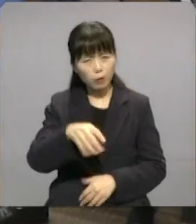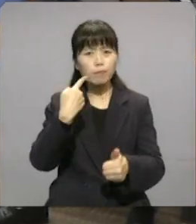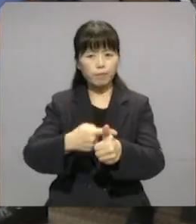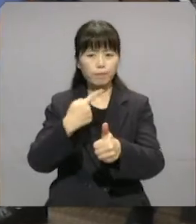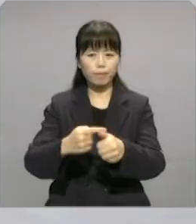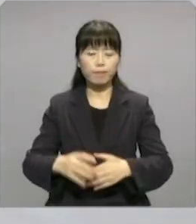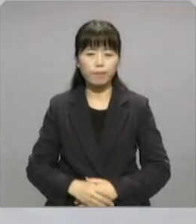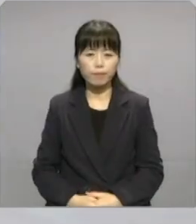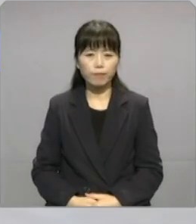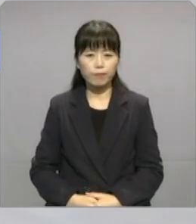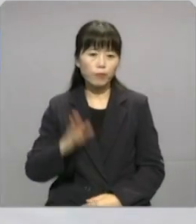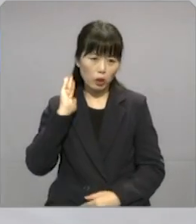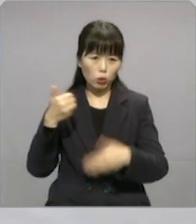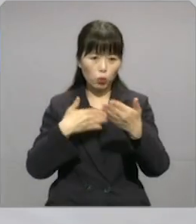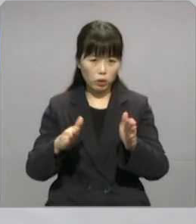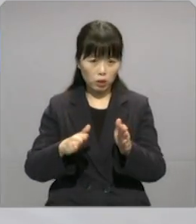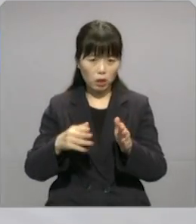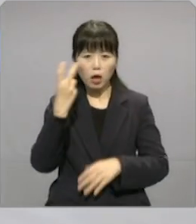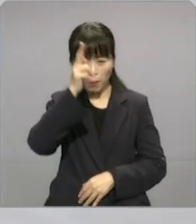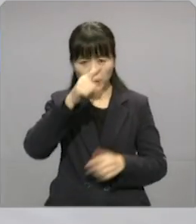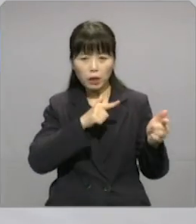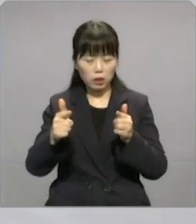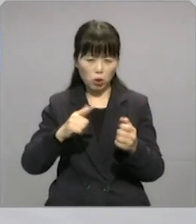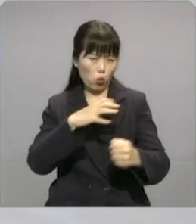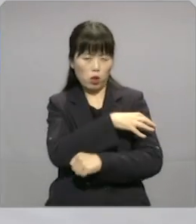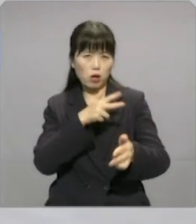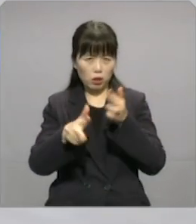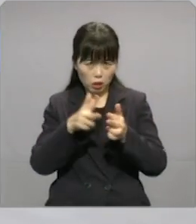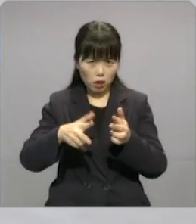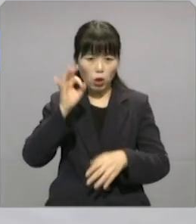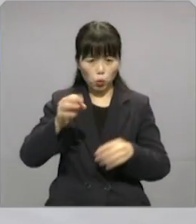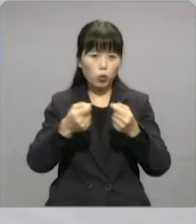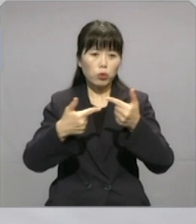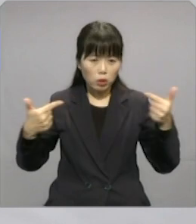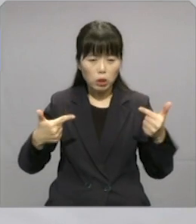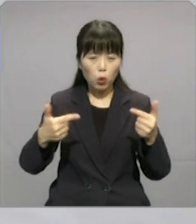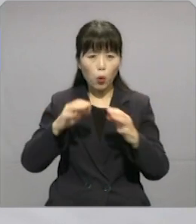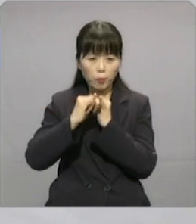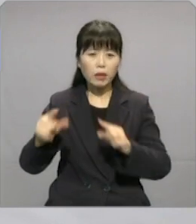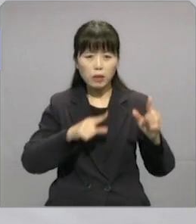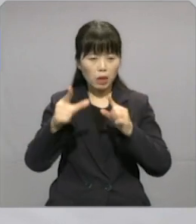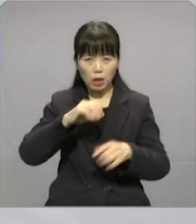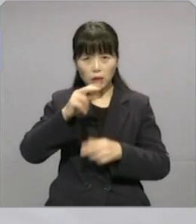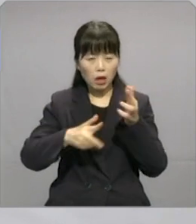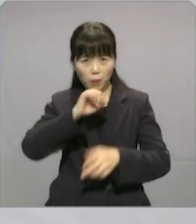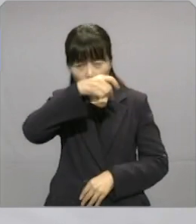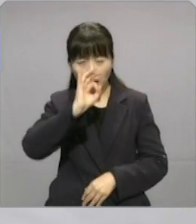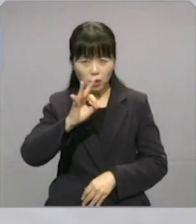세웠습니다. 대통령실, 검찰 등 권력기관의 쌈짓돈은 늘리고 민생 사업